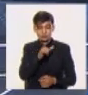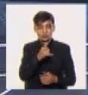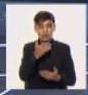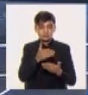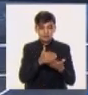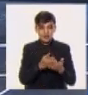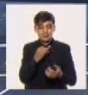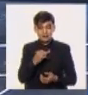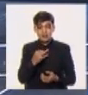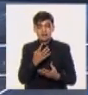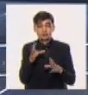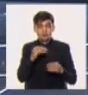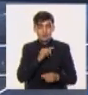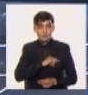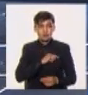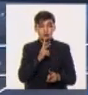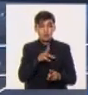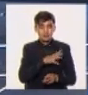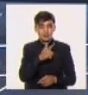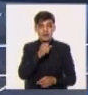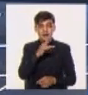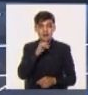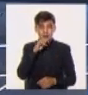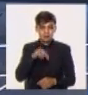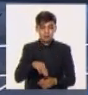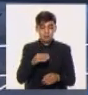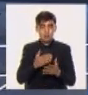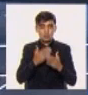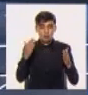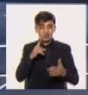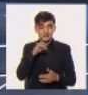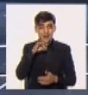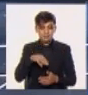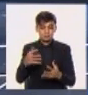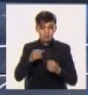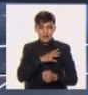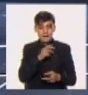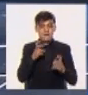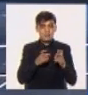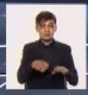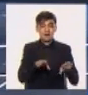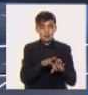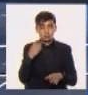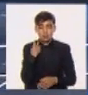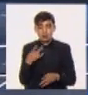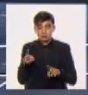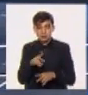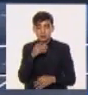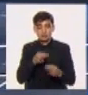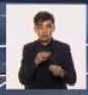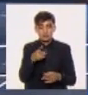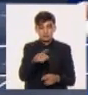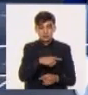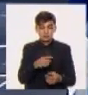и еще нескольких сотрудников гарантом большого займа. Фирма закрылась, а вот долг остался. Суд решил, что оплатить его должны